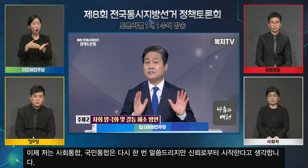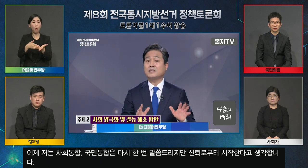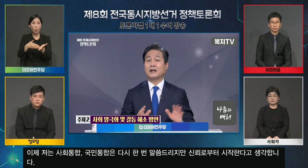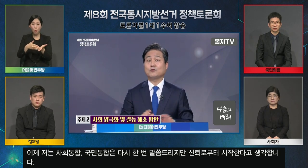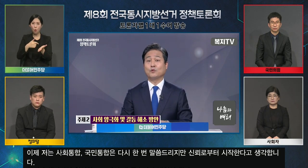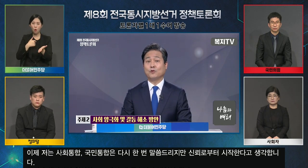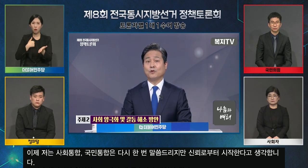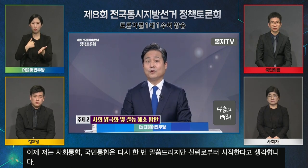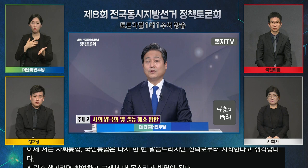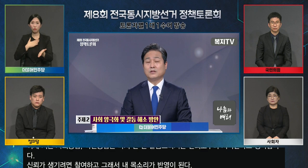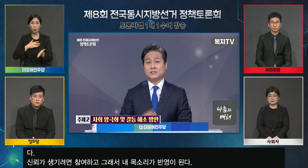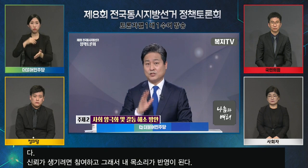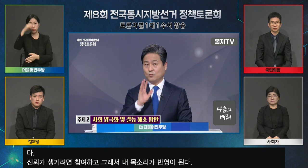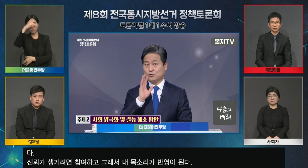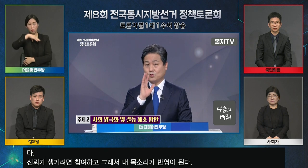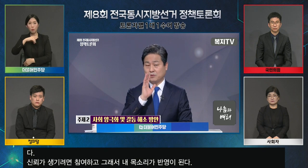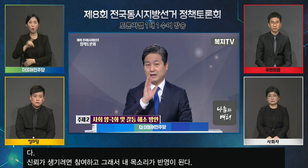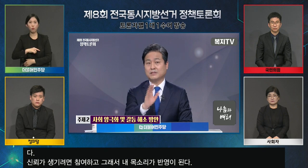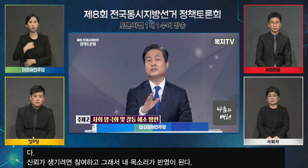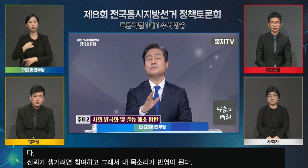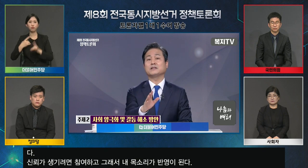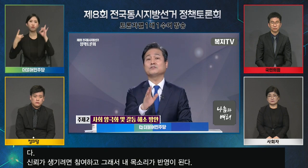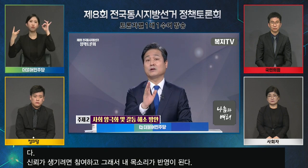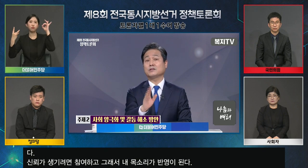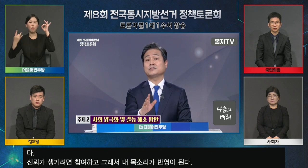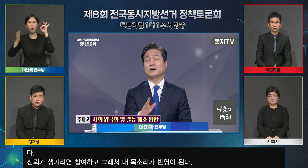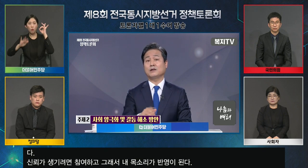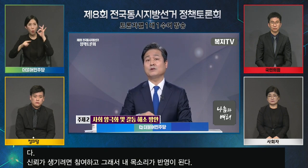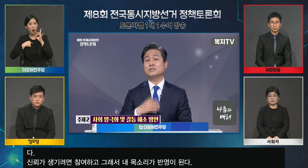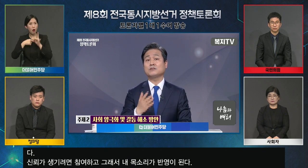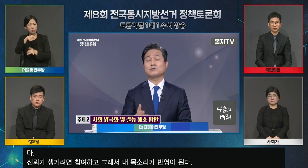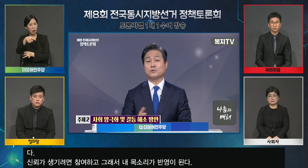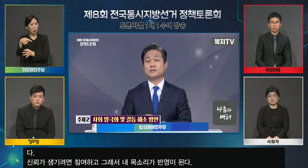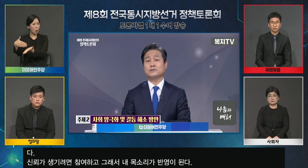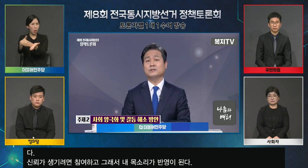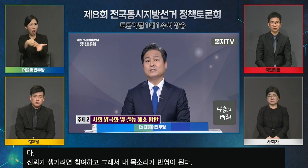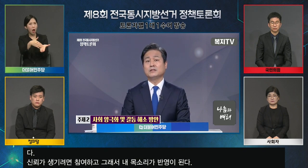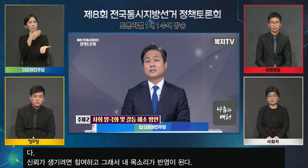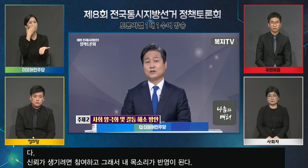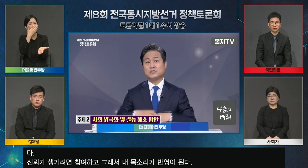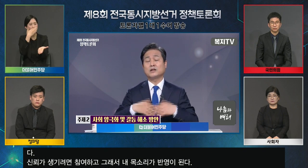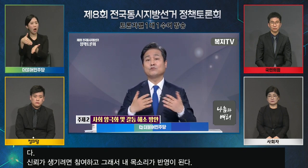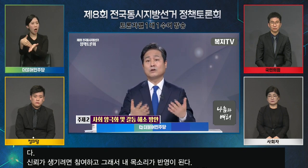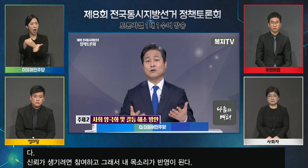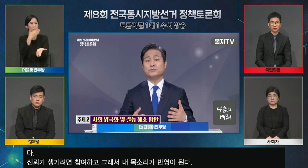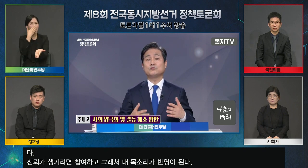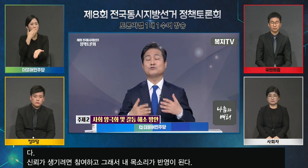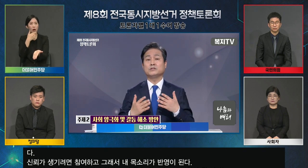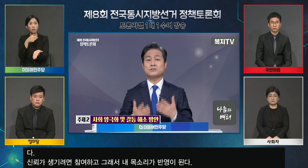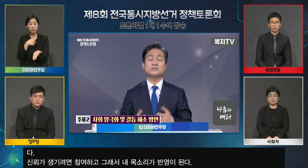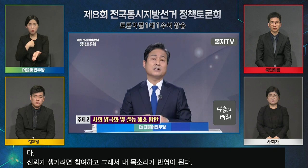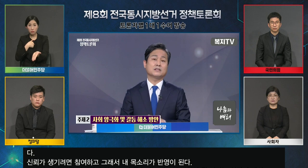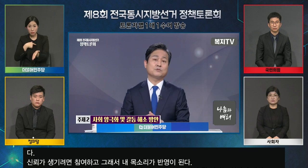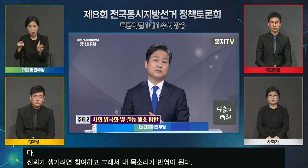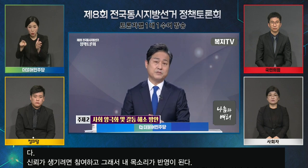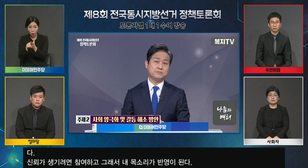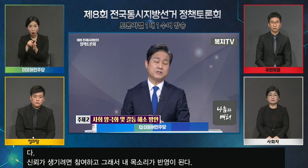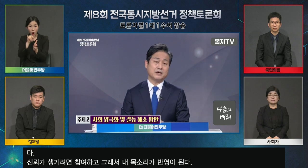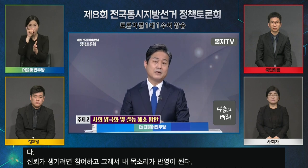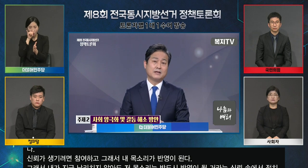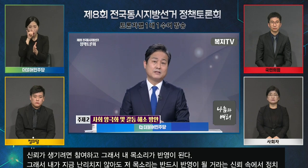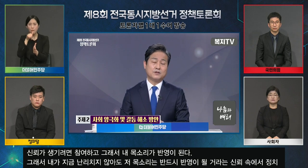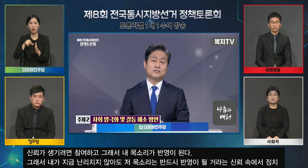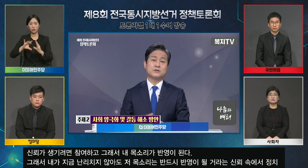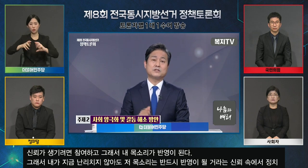난리 치지 않아도 저 목소리는 반드시 반영될 것이야라고 하는 신뢰 속에서 정치가 굴러가고 민주주의는 성장한다고 저는